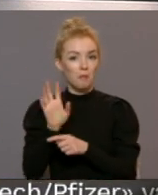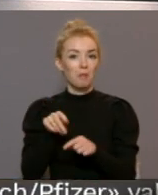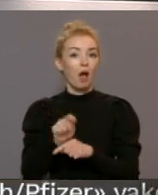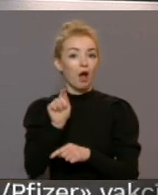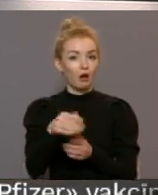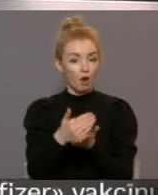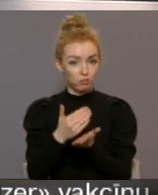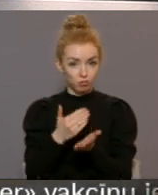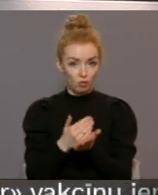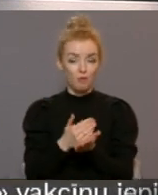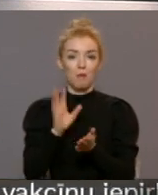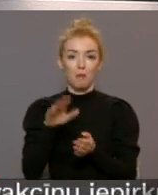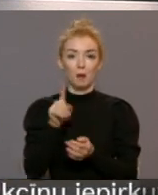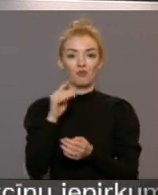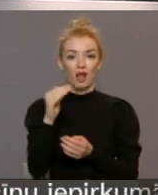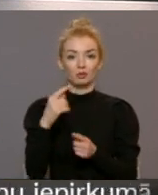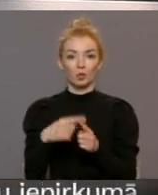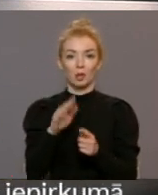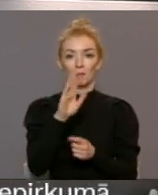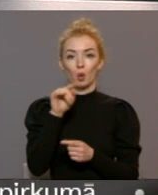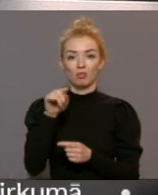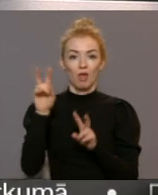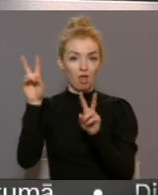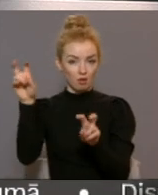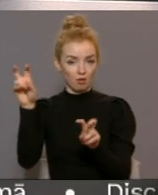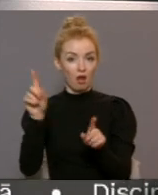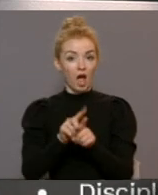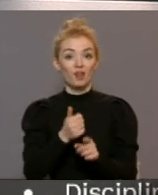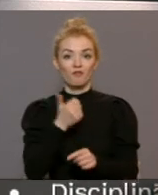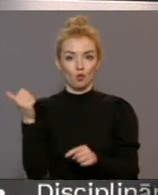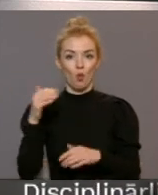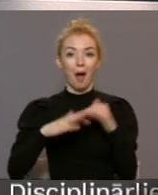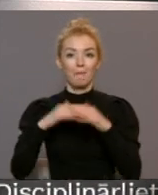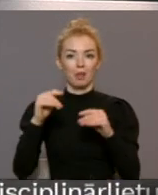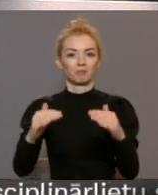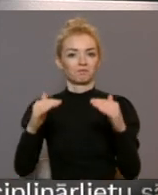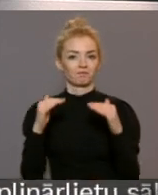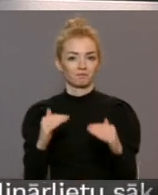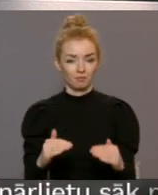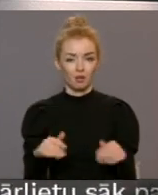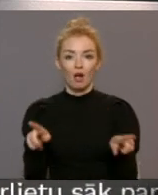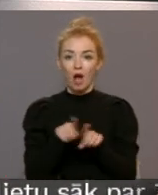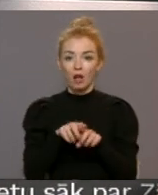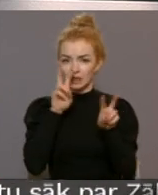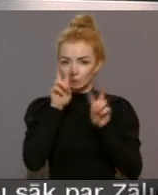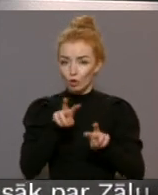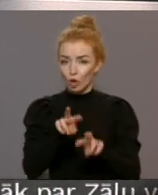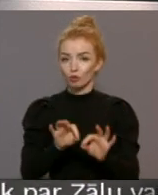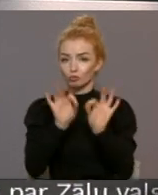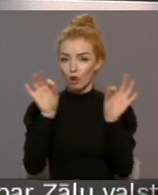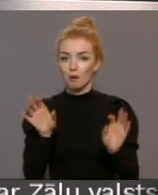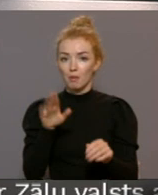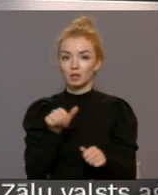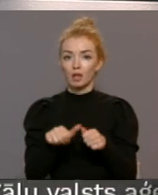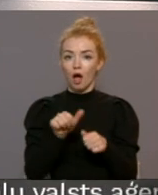saistībā ar BioNTech un Pfizer vakcīnu iepirkumu. Viņa arī tiks pazemināta amatā. Disciplināra lieta sākta arī par Zāļu